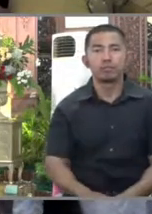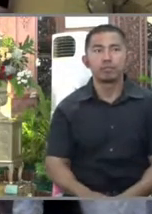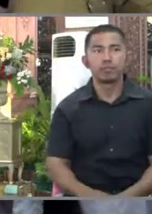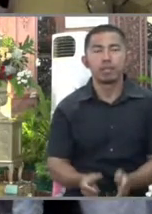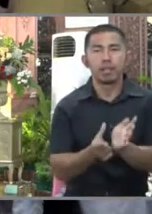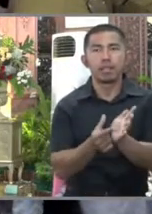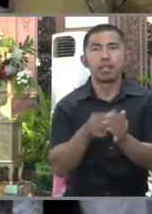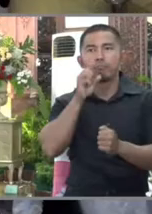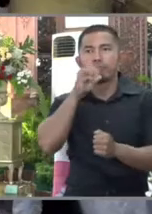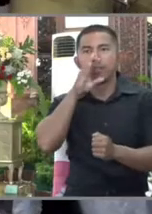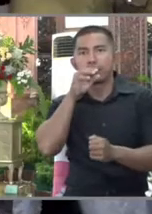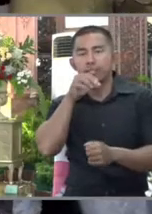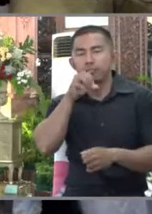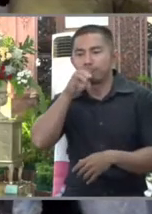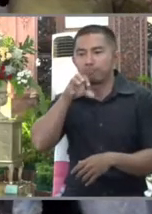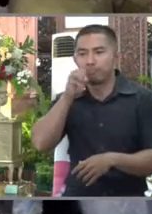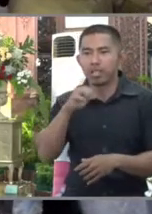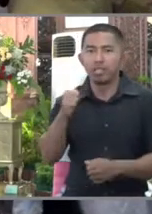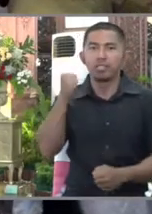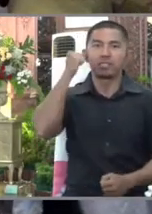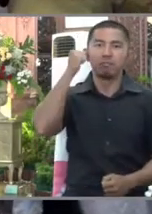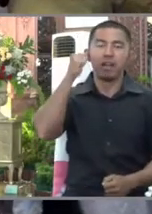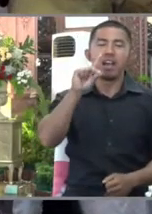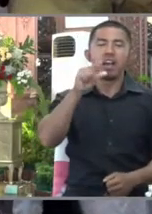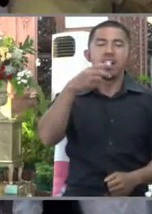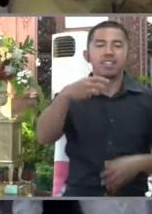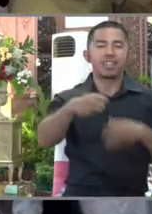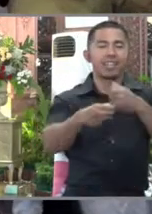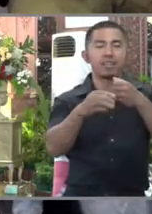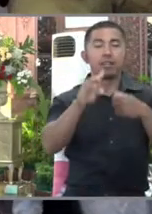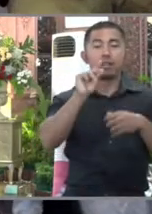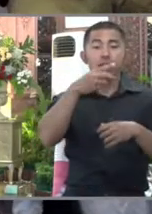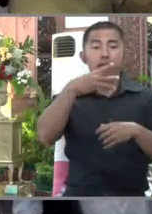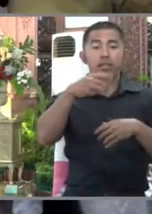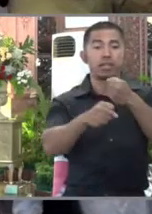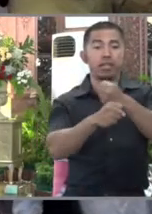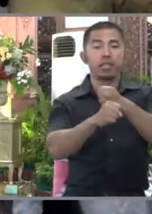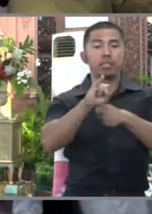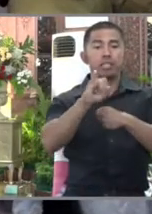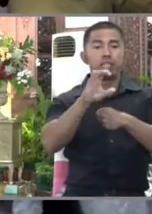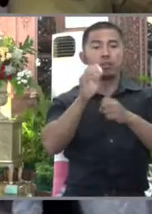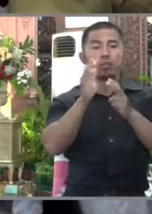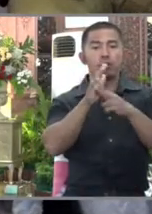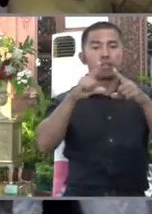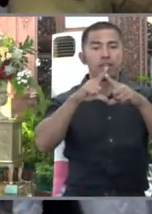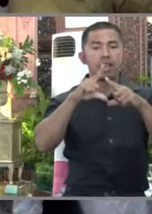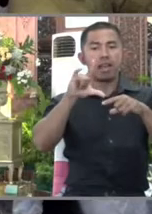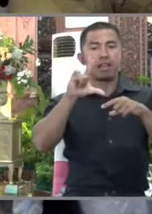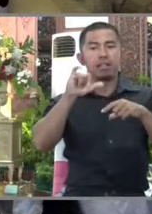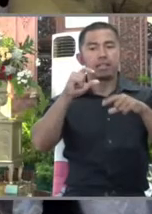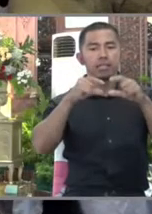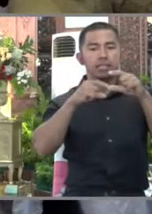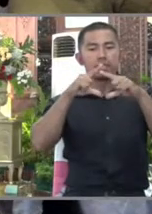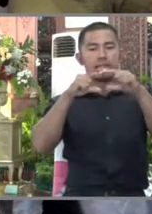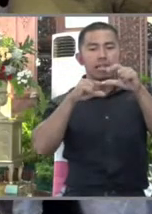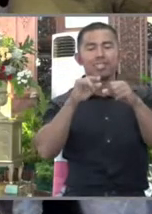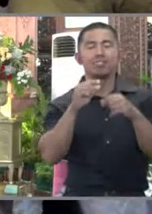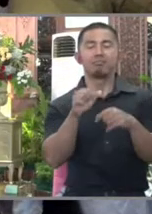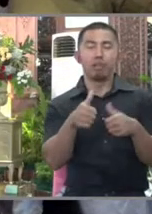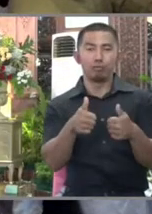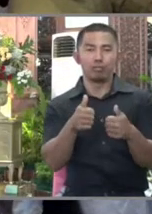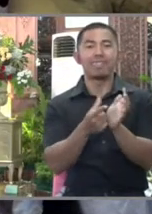memberikan pengarahan, semangat regionalisasi itu sepertinya nyata Pak. Tadi paparan dari